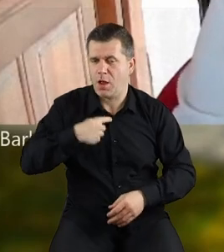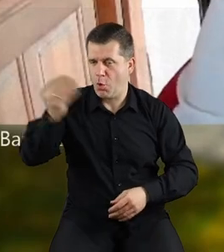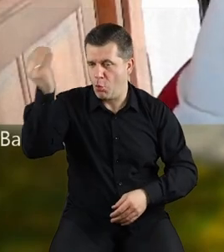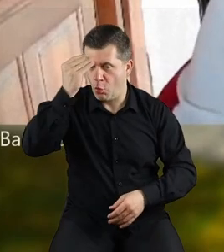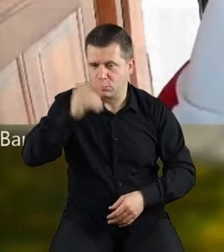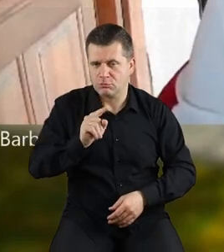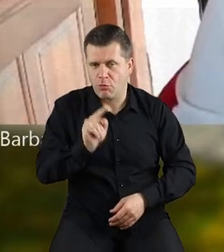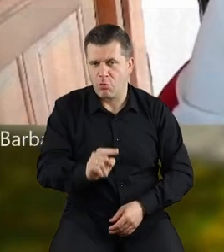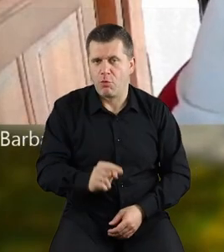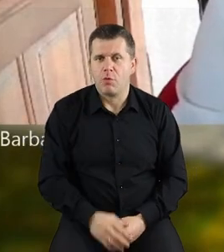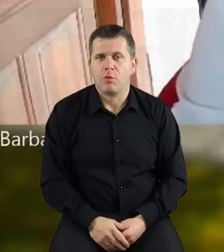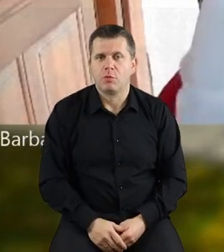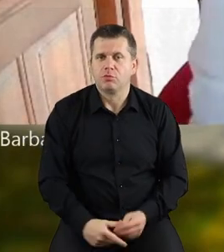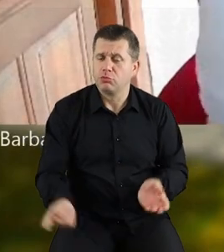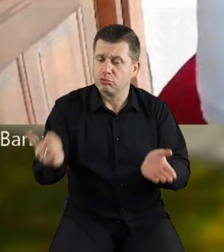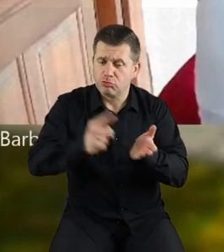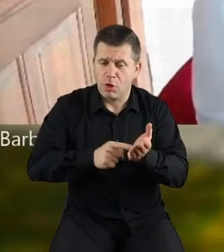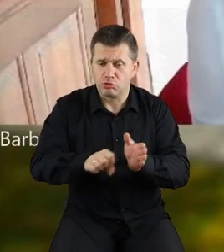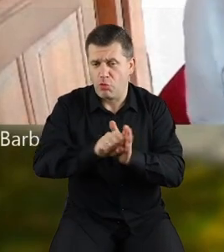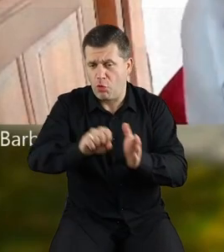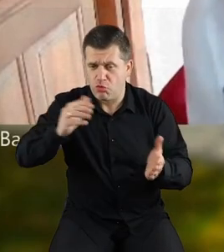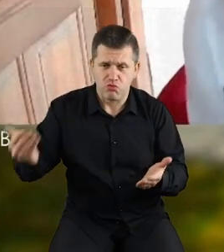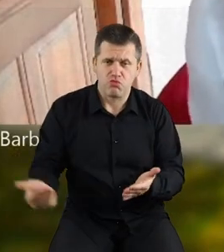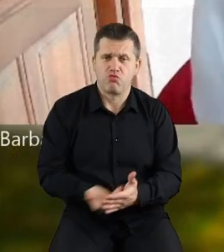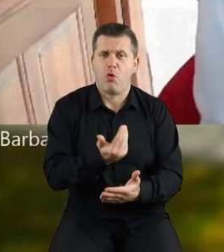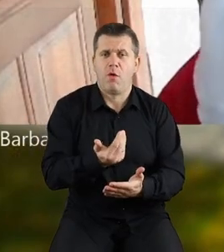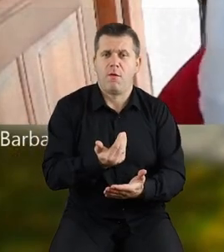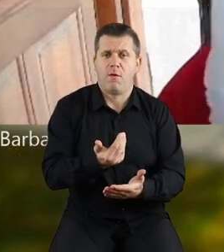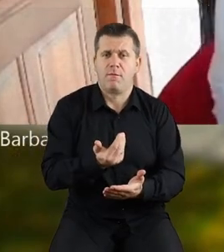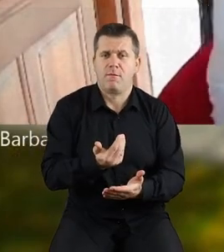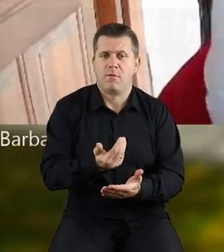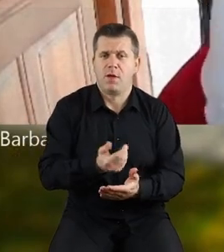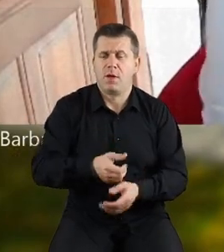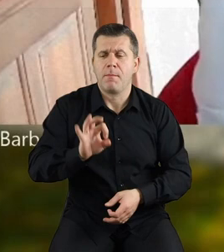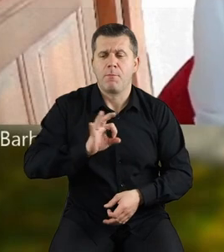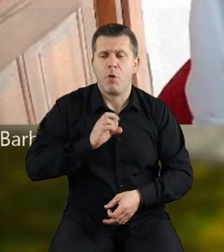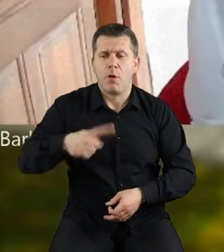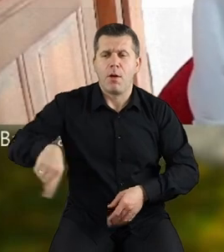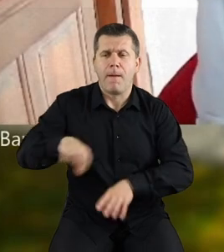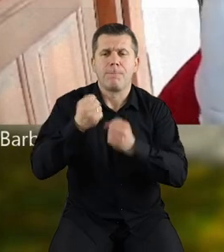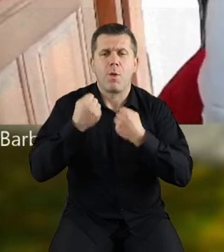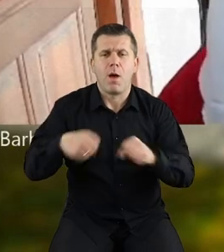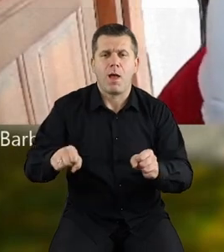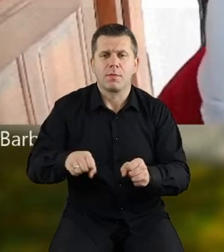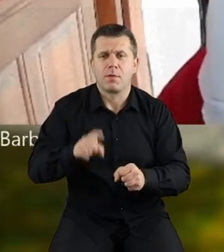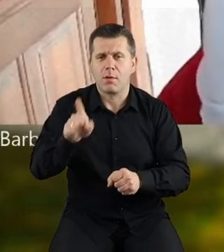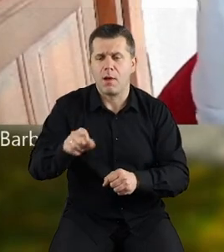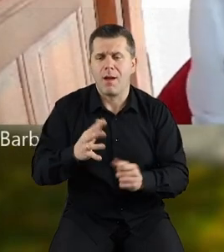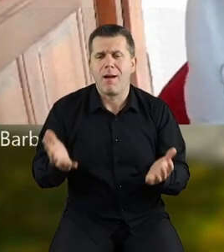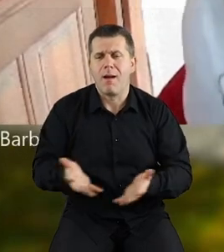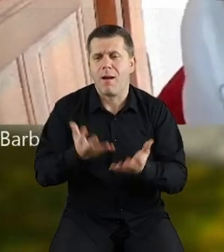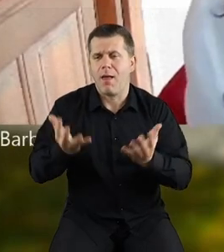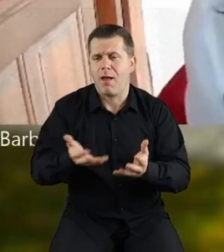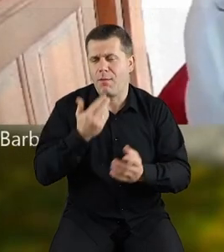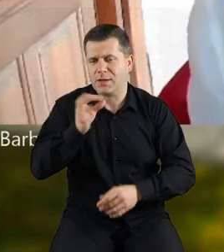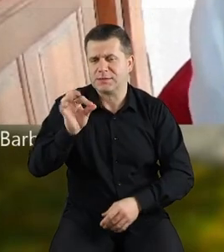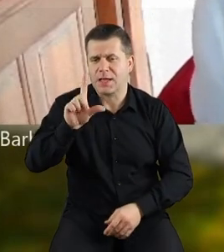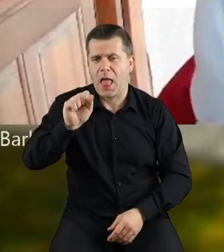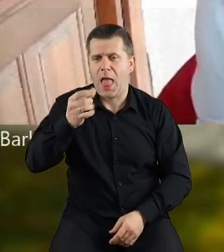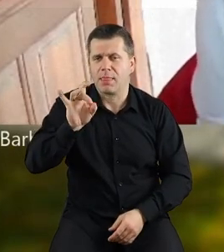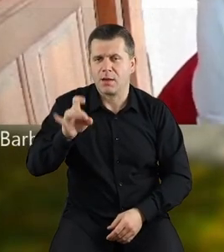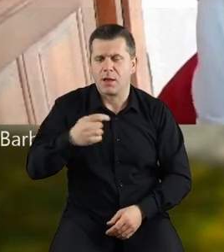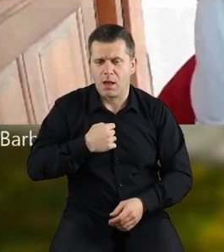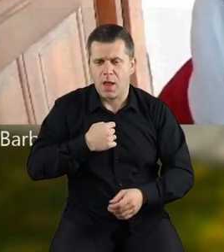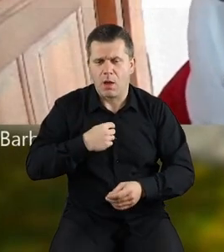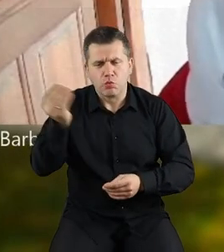więc uczę się go po prostu często od nowa. Kiedy jeden z moich bohaterów lekko posługuje się